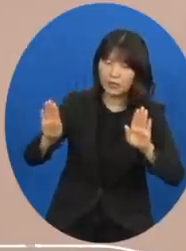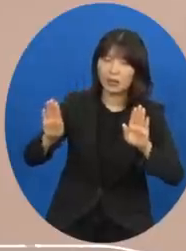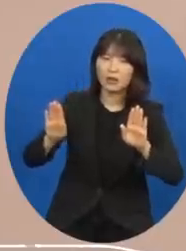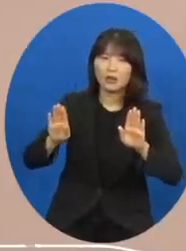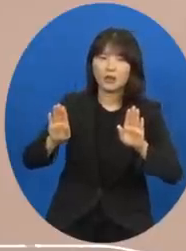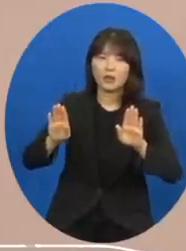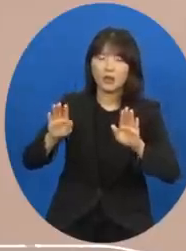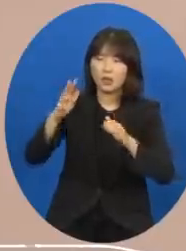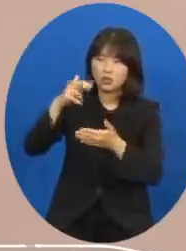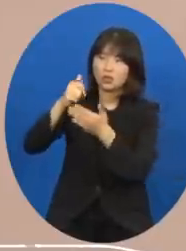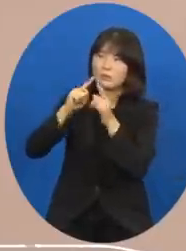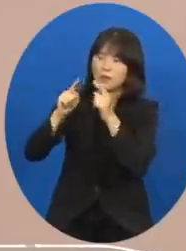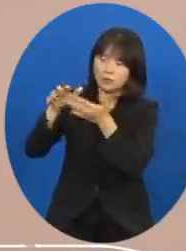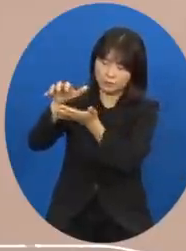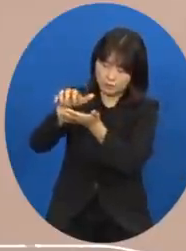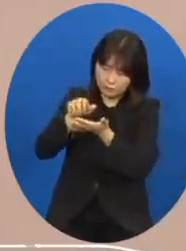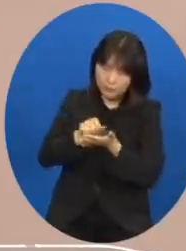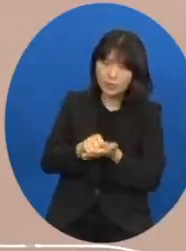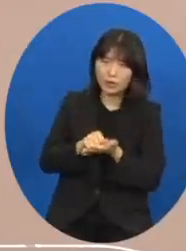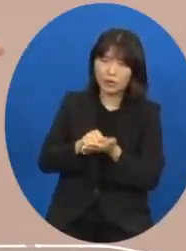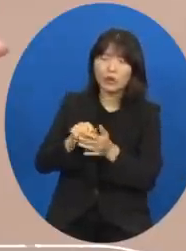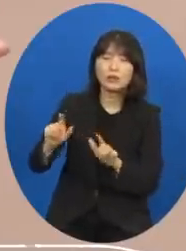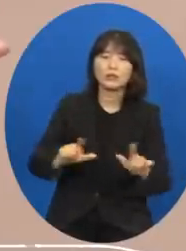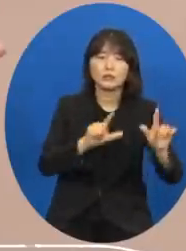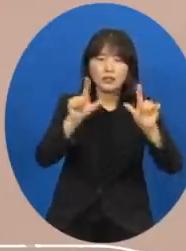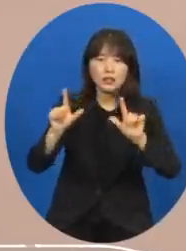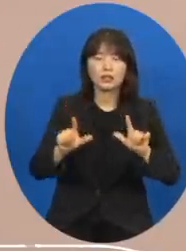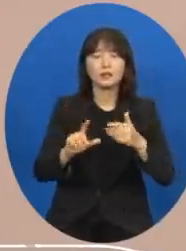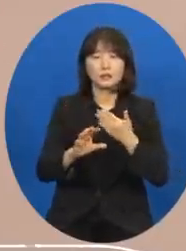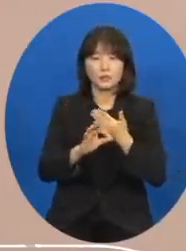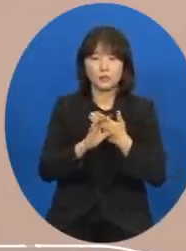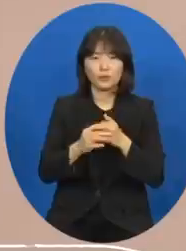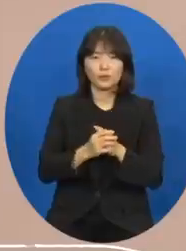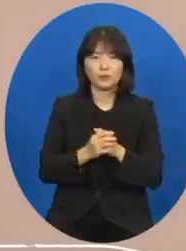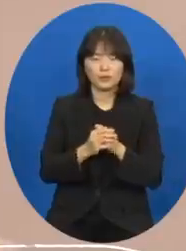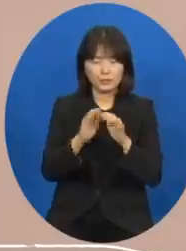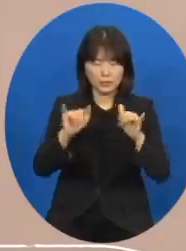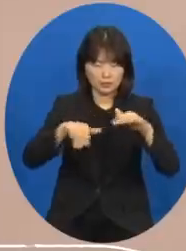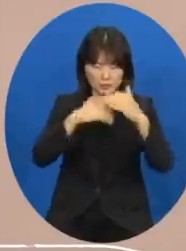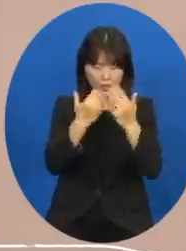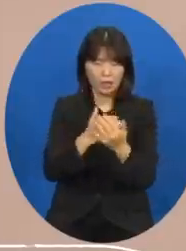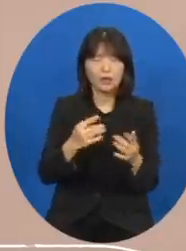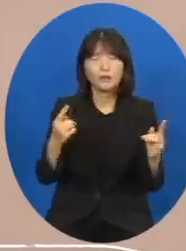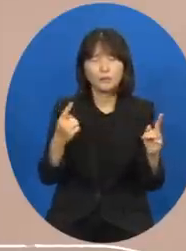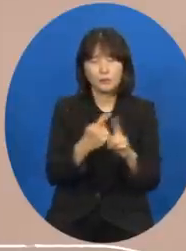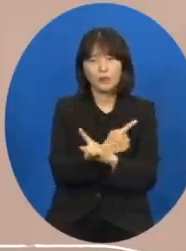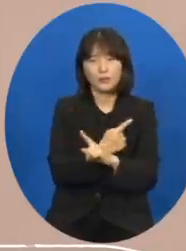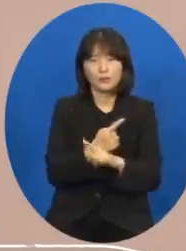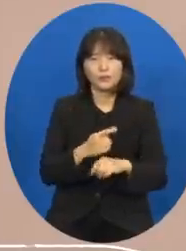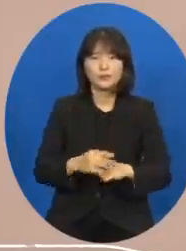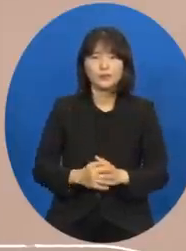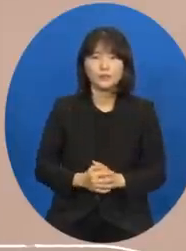주의 말씀을 받아들이고 그렇게 살아보면 사람이 다 바뀌어요.